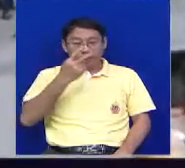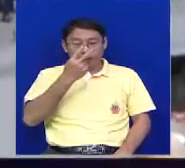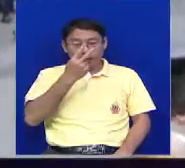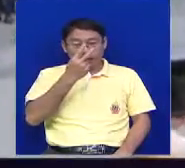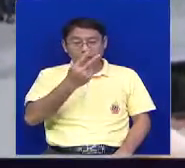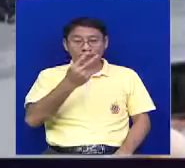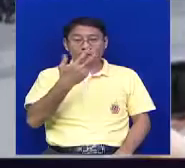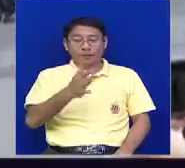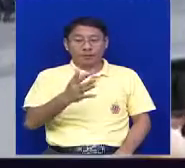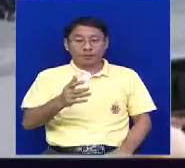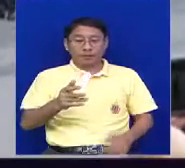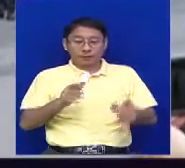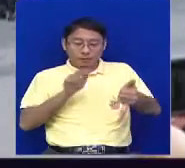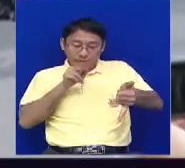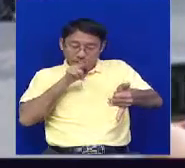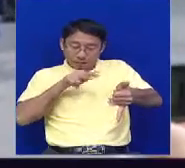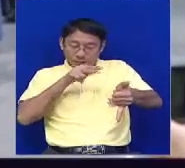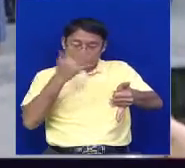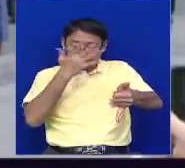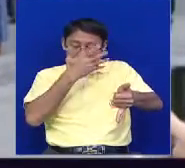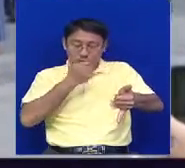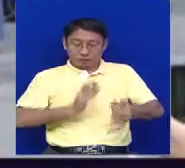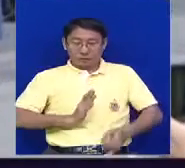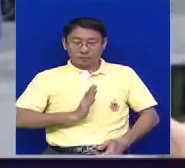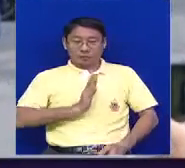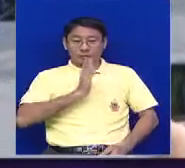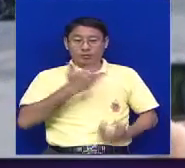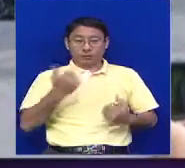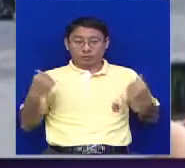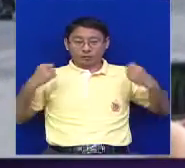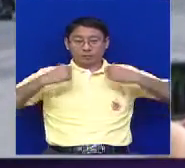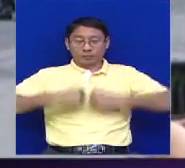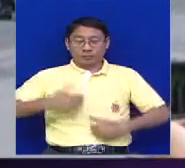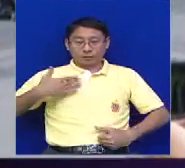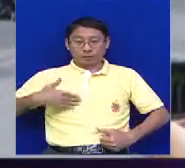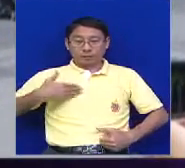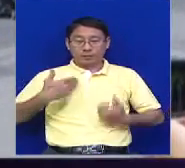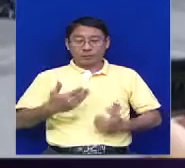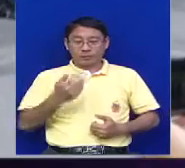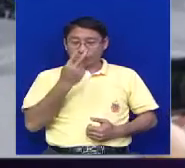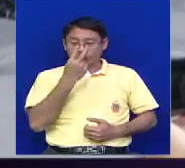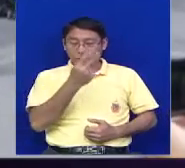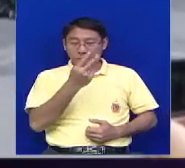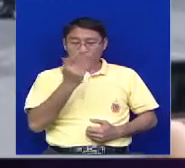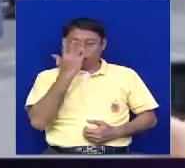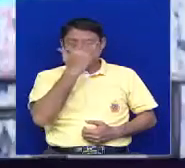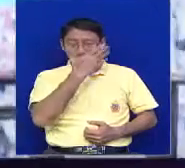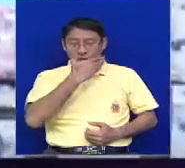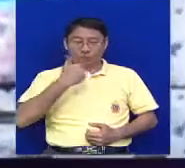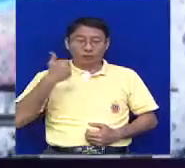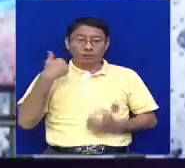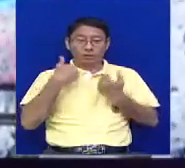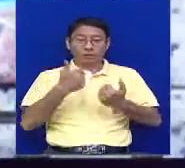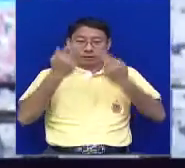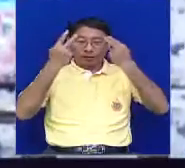คุณคาร่าตั้งแต่ข้างหลังต้องบอกว่าสวยแล้วก็ดูสง่าพอใส่ชุดผ้าฝ้ายเนี่ยยิ่งดูแบบสวยอ่ะจนท่านน